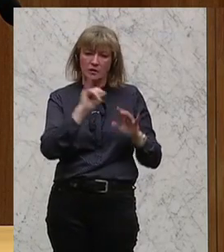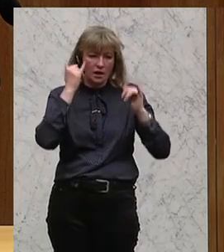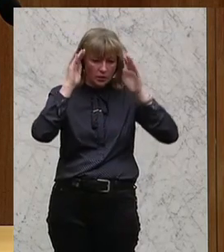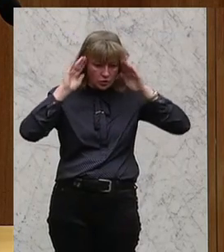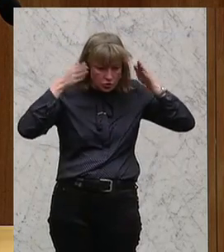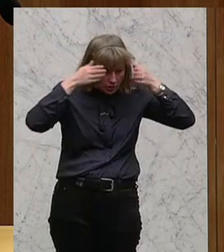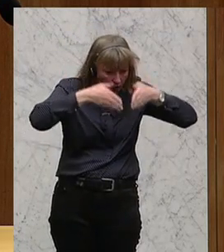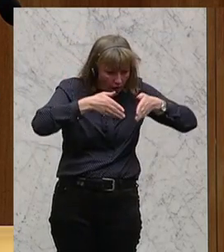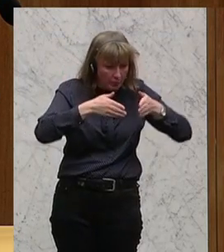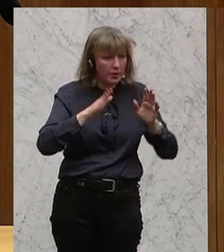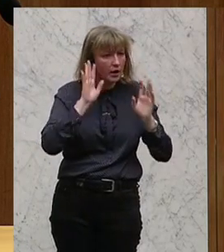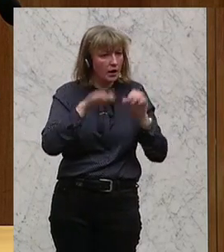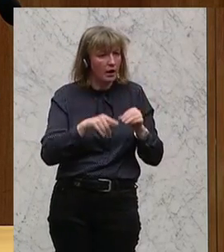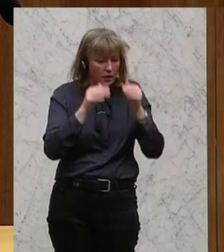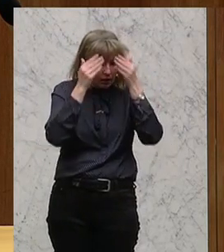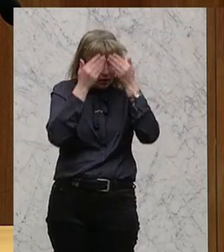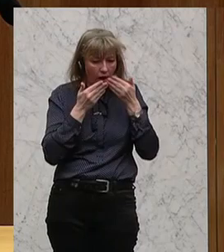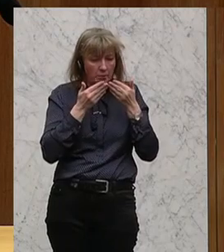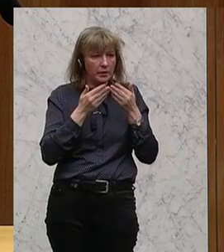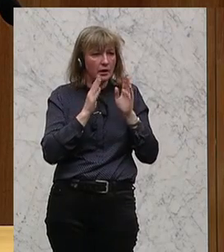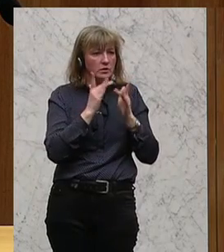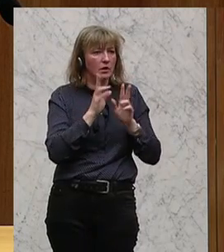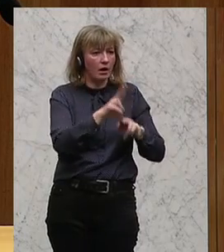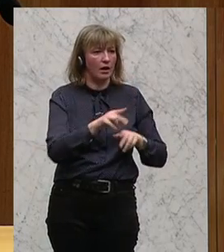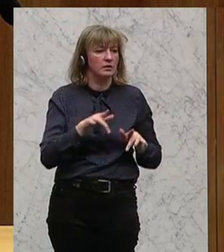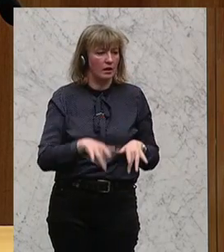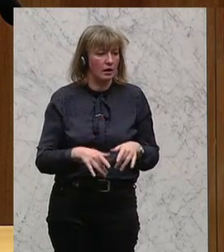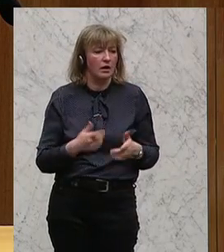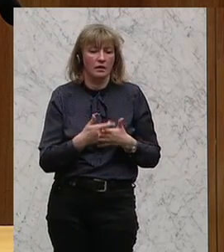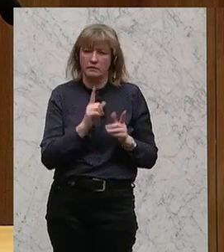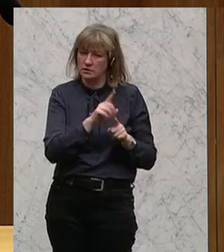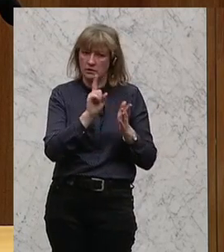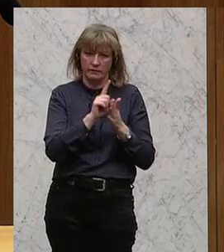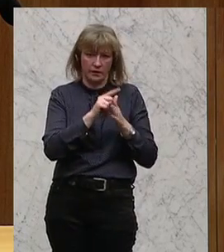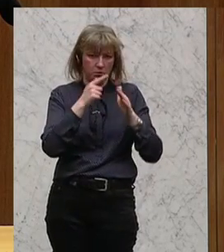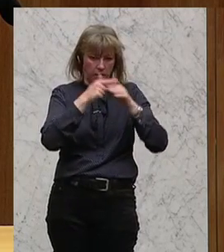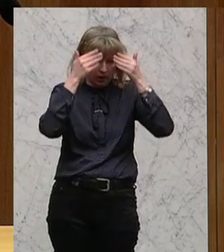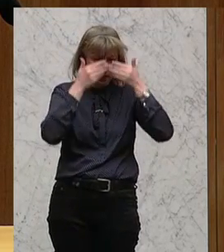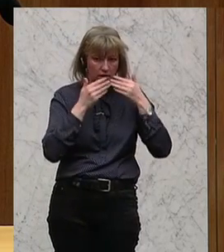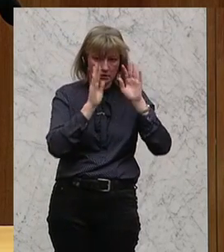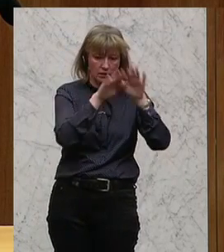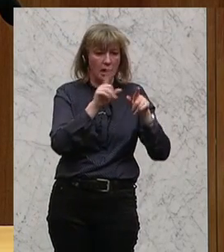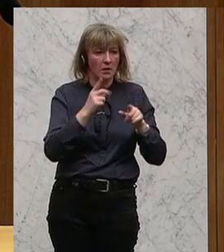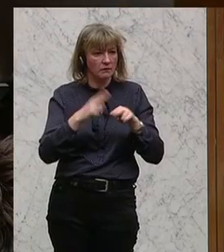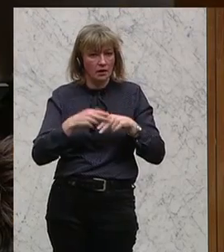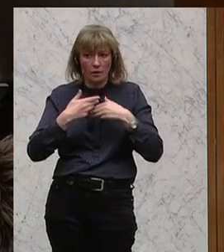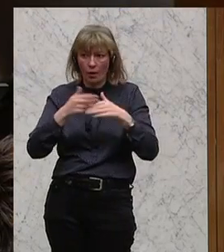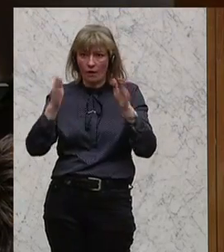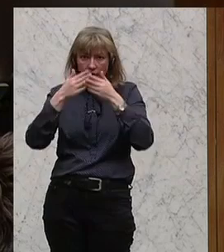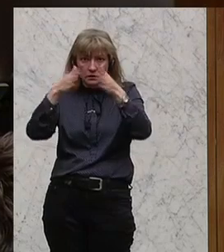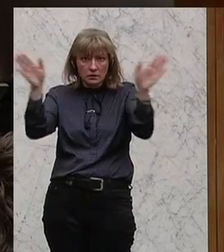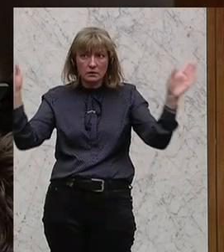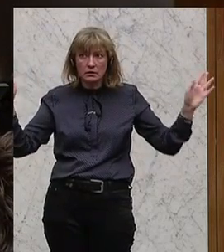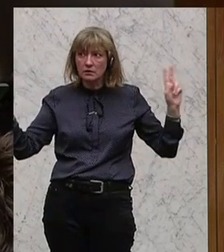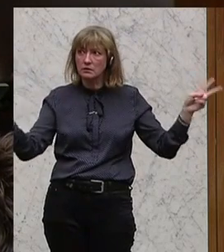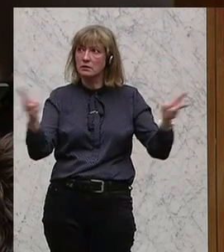Seite, sondern offensichtlich auch schon vor den Augen einigermaßen in Ihrer Perspektive behindert. Aber wenn man mit offenen Augen durch die Welt